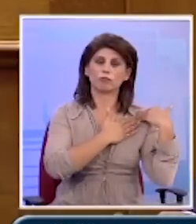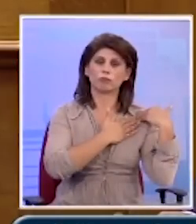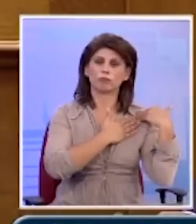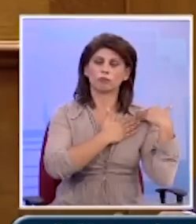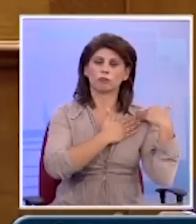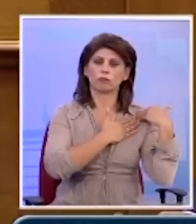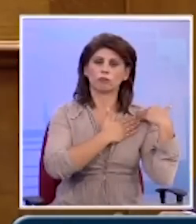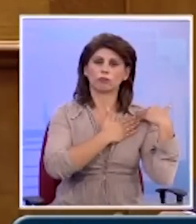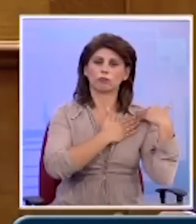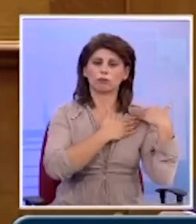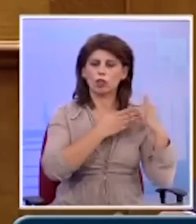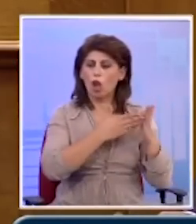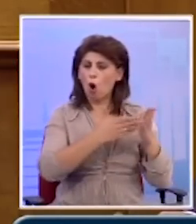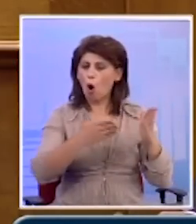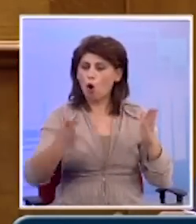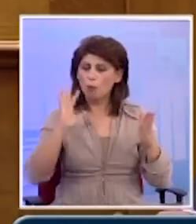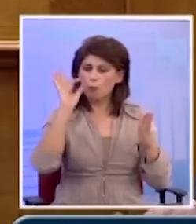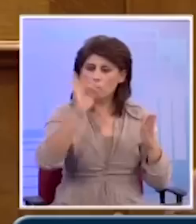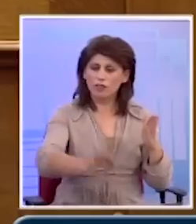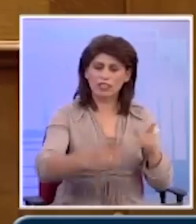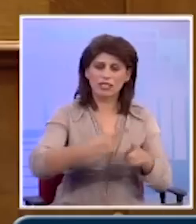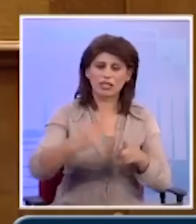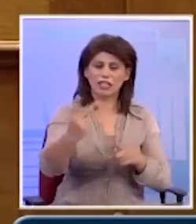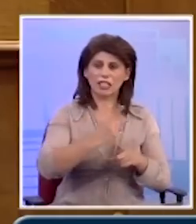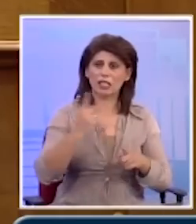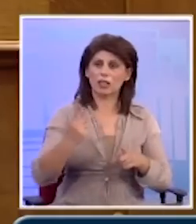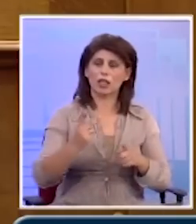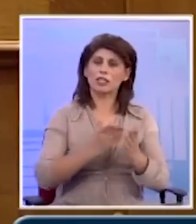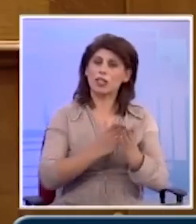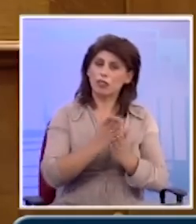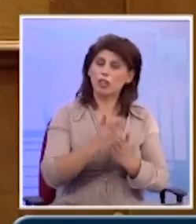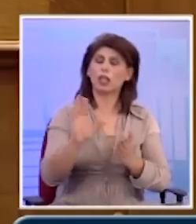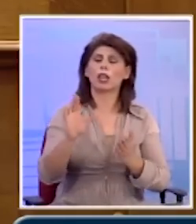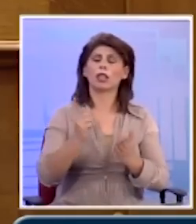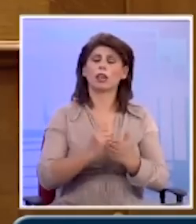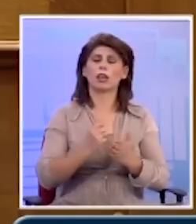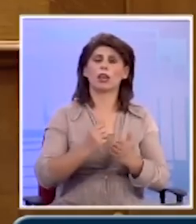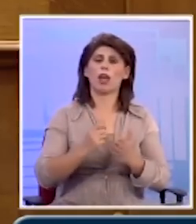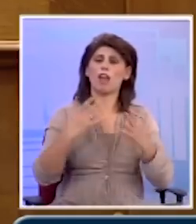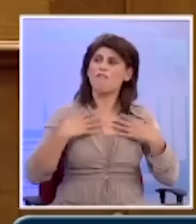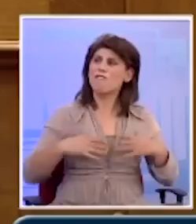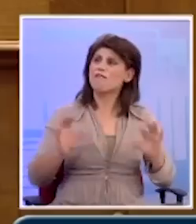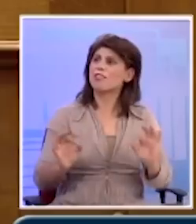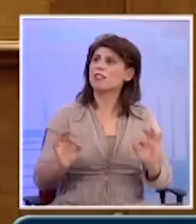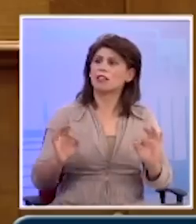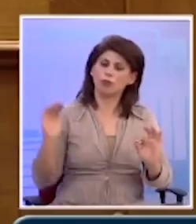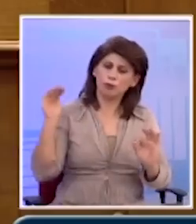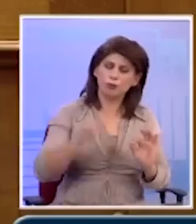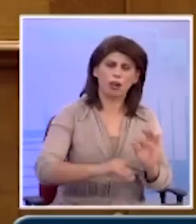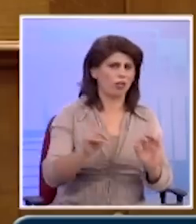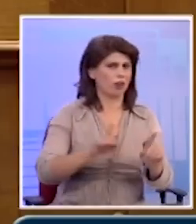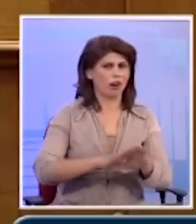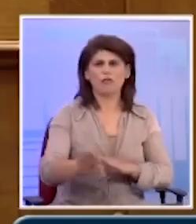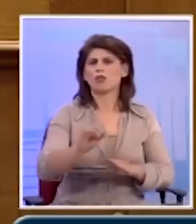για αυτά που οδήγησαν την ελληνική κοινωνία στην ηθική και φυσική εξόντωση δεν είναι ούτε λαϊκισμός, ούτε ρεβανσισμός, ούτε τακτικισμός.